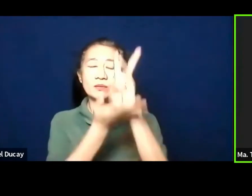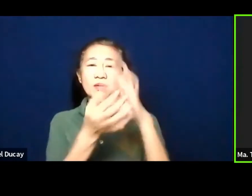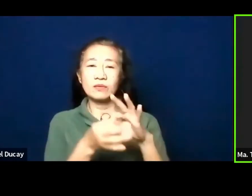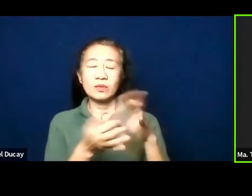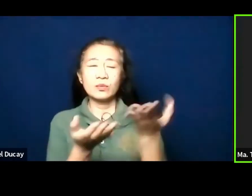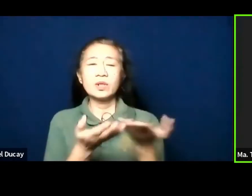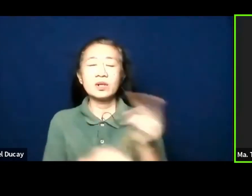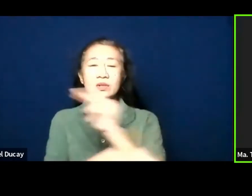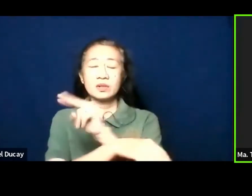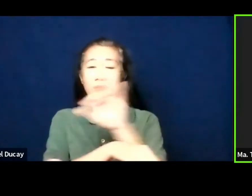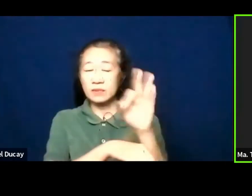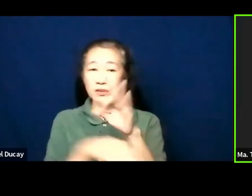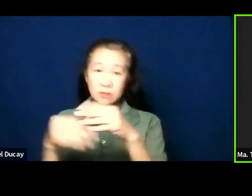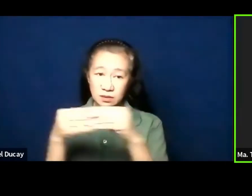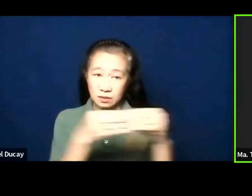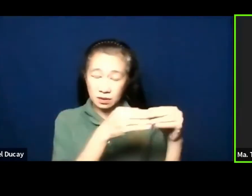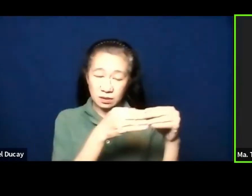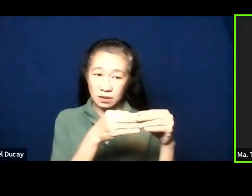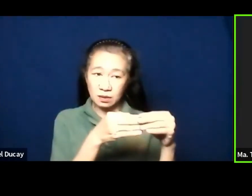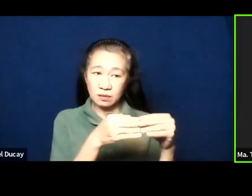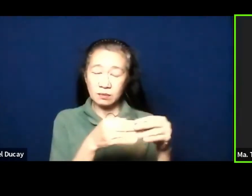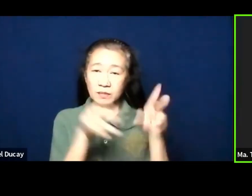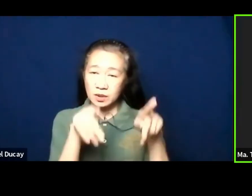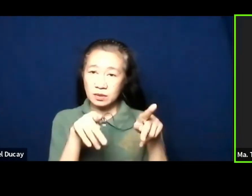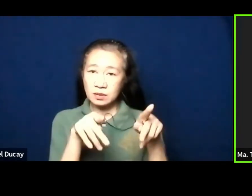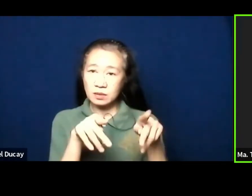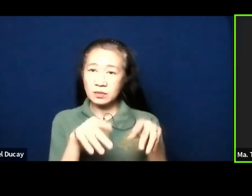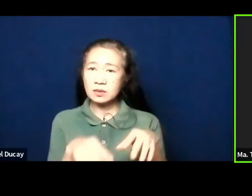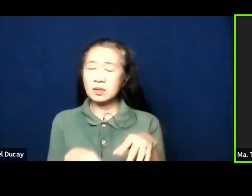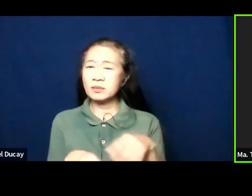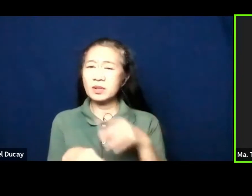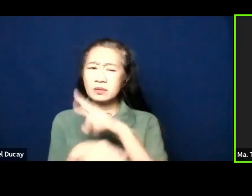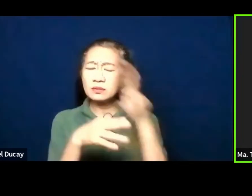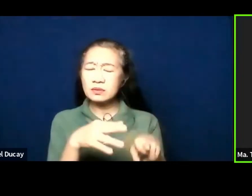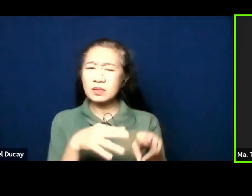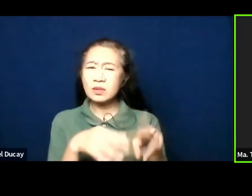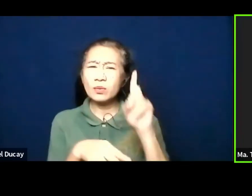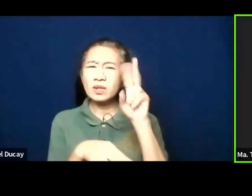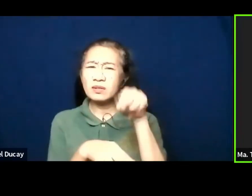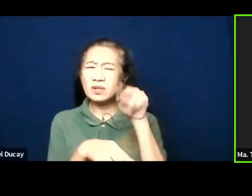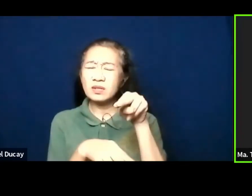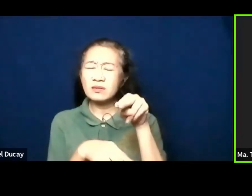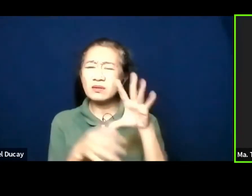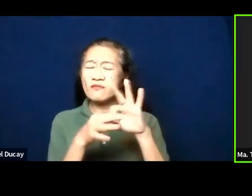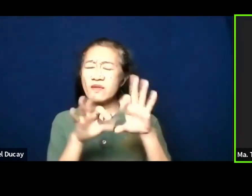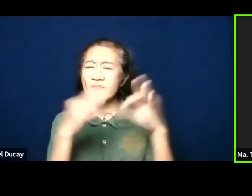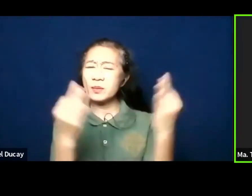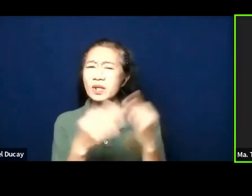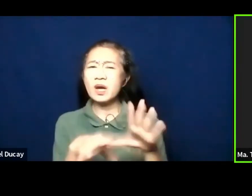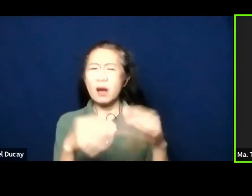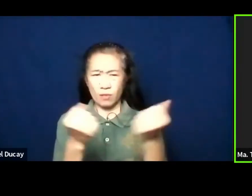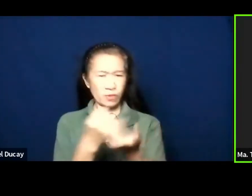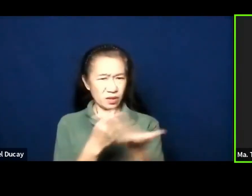Norfield is the chairperson, lumabas na itsa ito sa pangangailangan ng mga pamilya. Paano